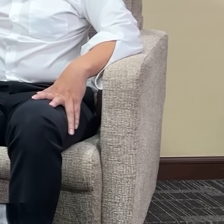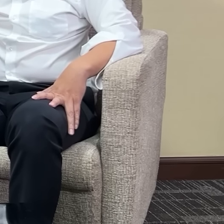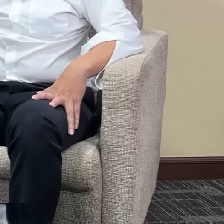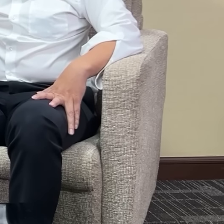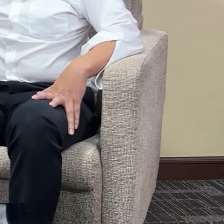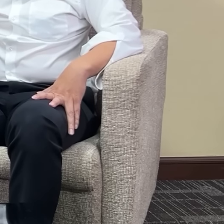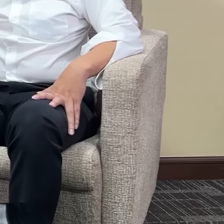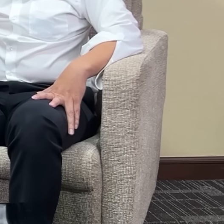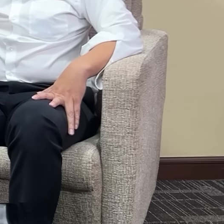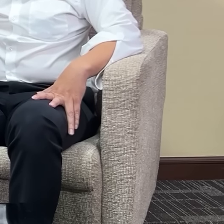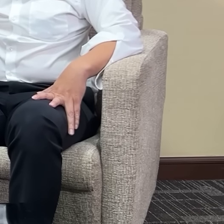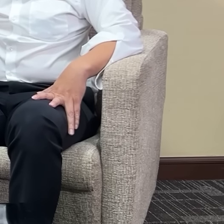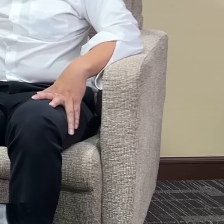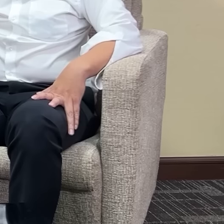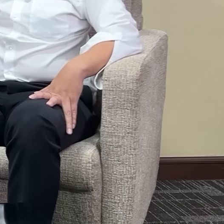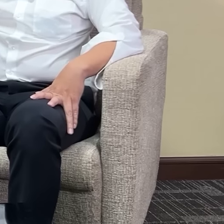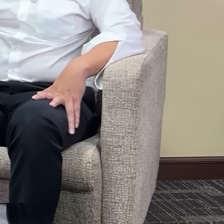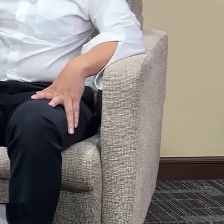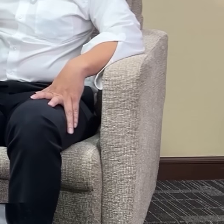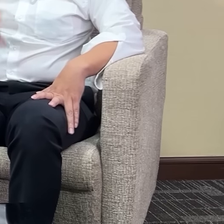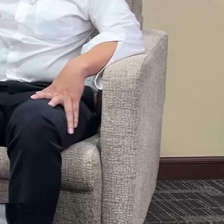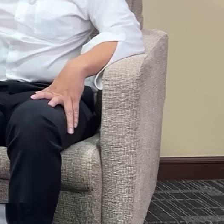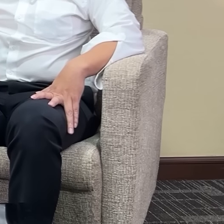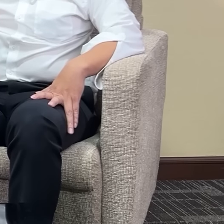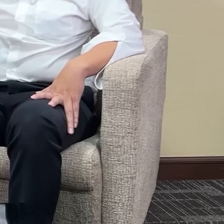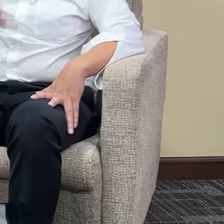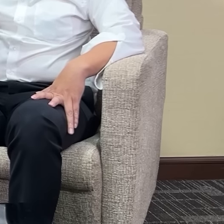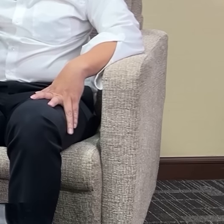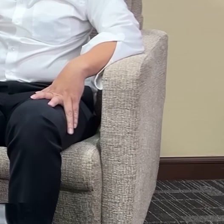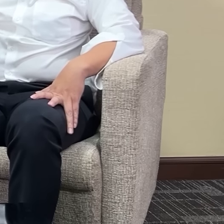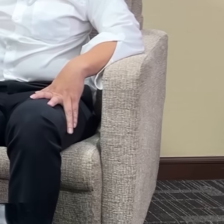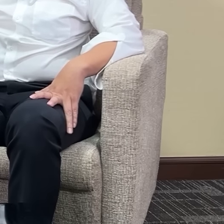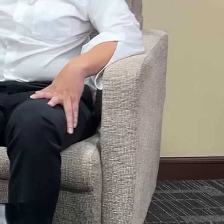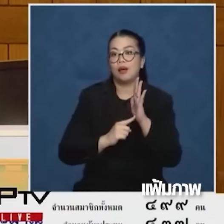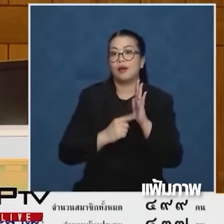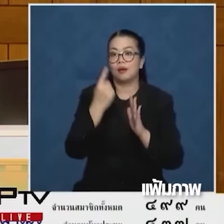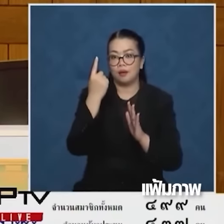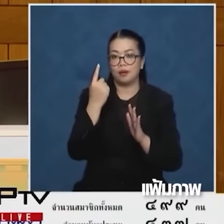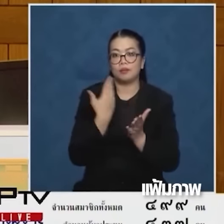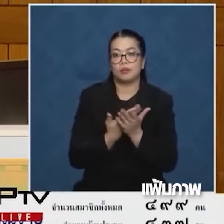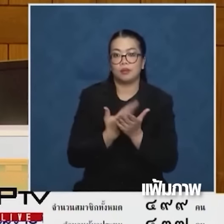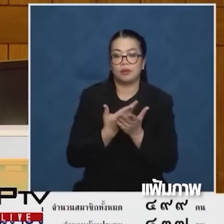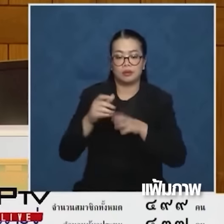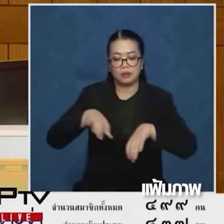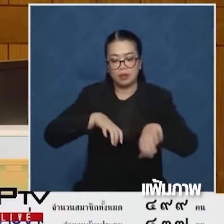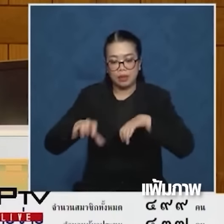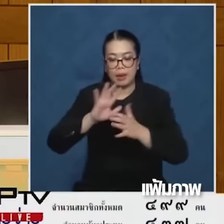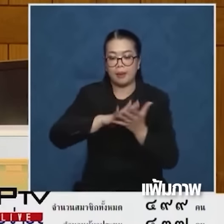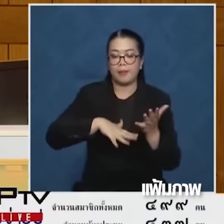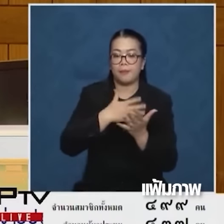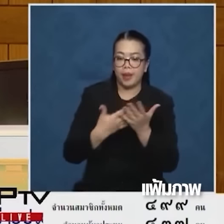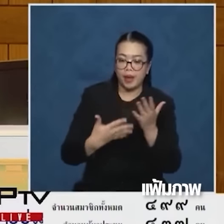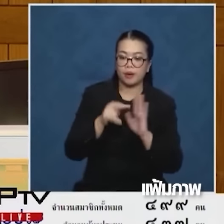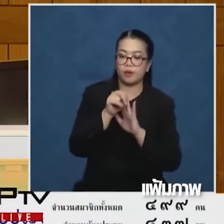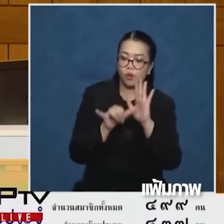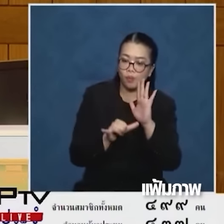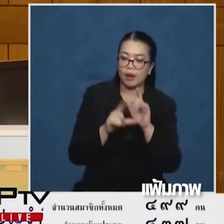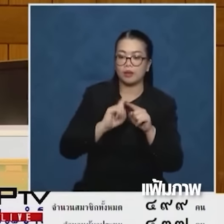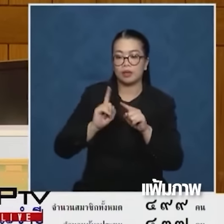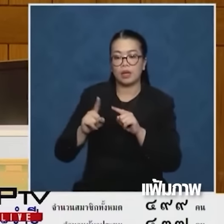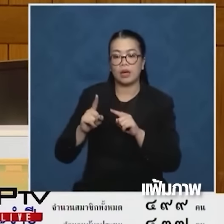อาวุธมากขึ้นเท่าไหร่ค่ะแปลว่าฝ่ายรัฐบาลก็ต้องทำงานหนักมากขึ้นเท่านั้นอืในทางในทางในในแง่ของการทำงาน